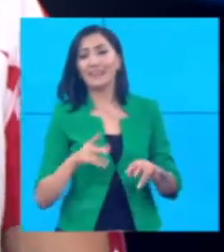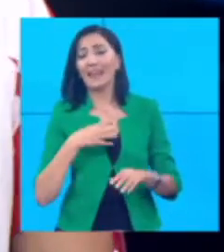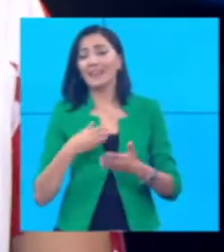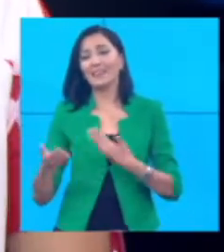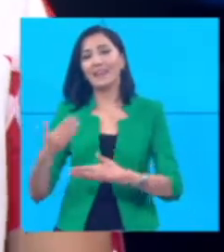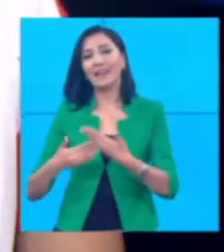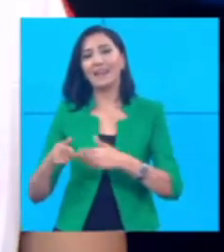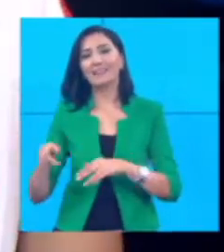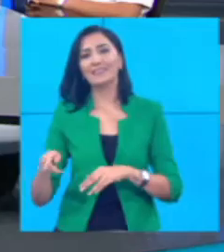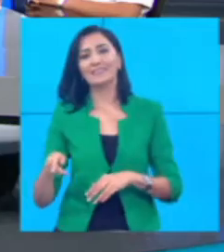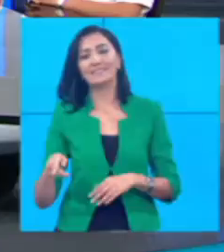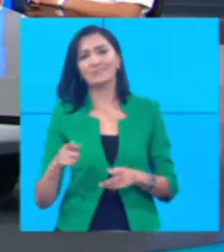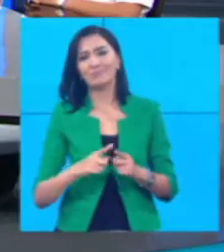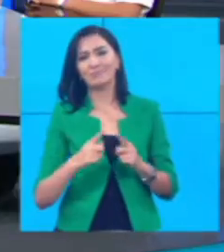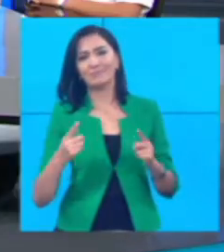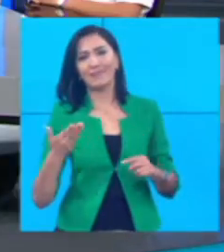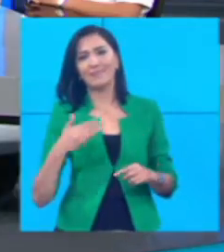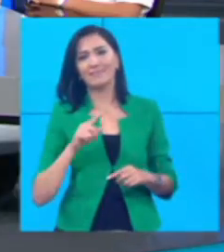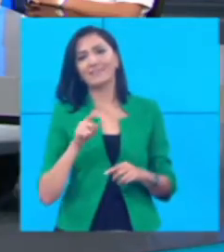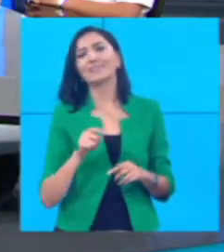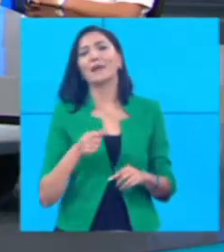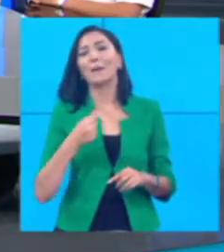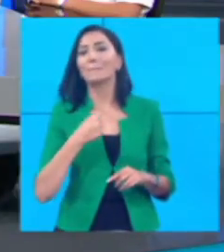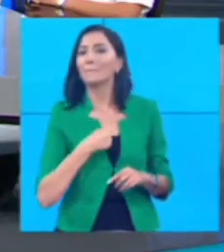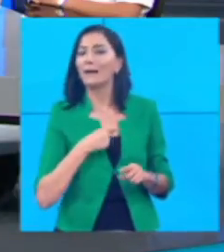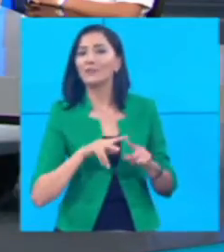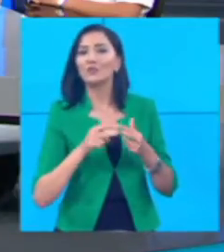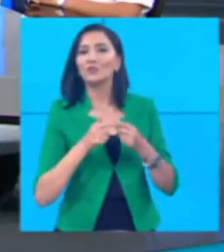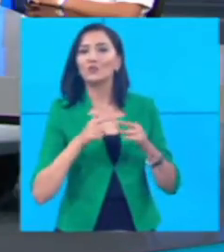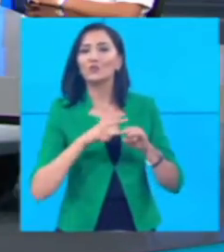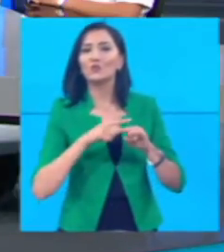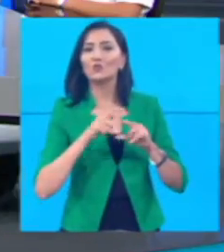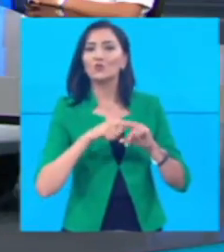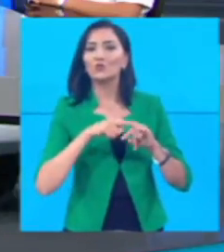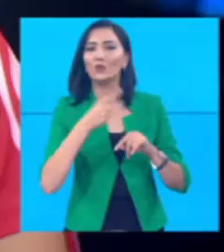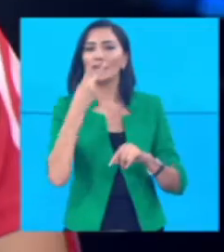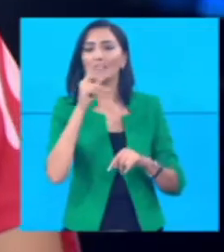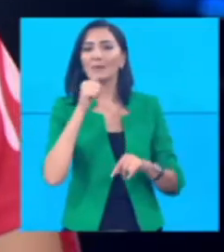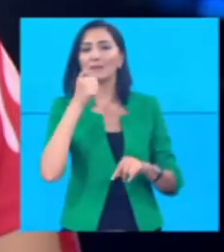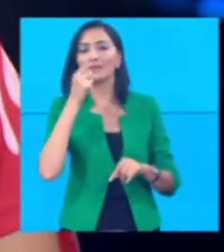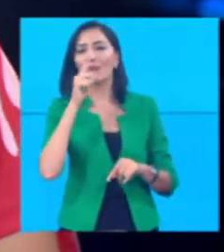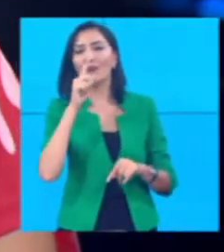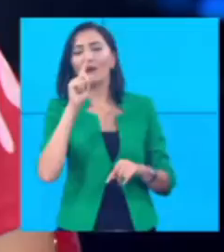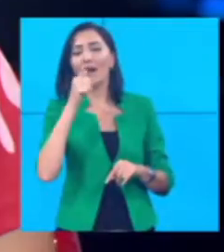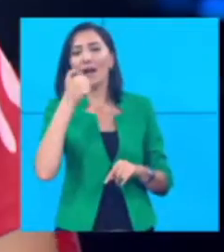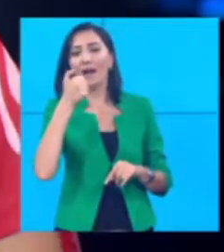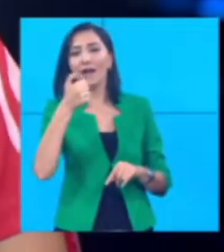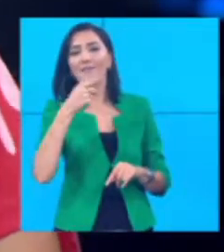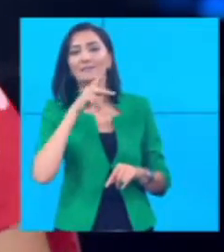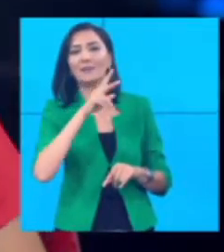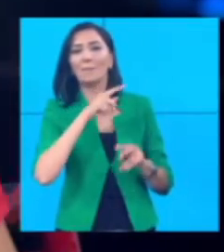Evet, kendisi anlatsın. Anlat bakalım bu serüveni. Ben Nurşah Usta. 2016 Mayıs ayında atletizm branşına